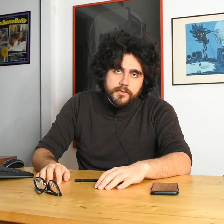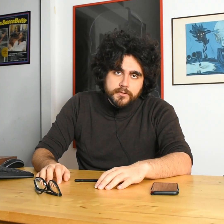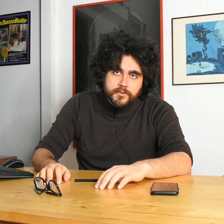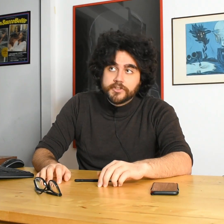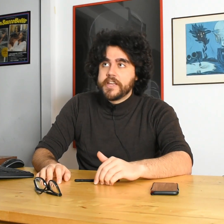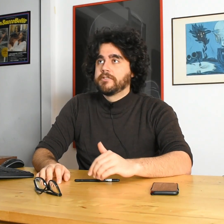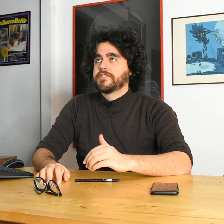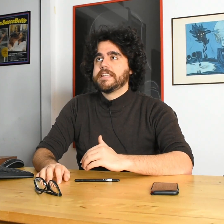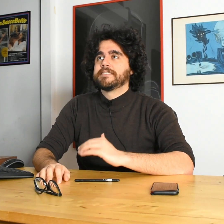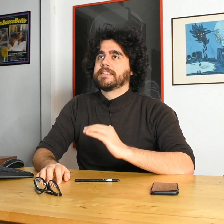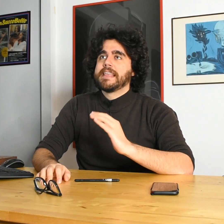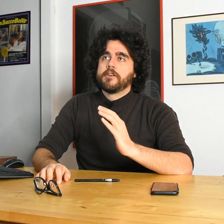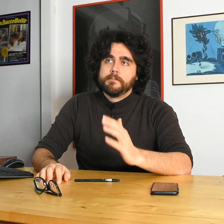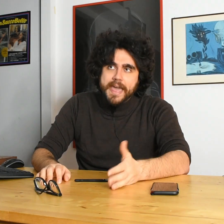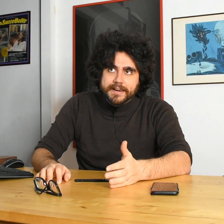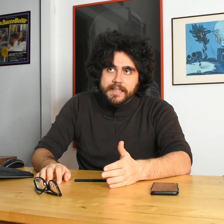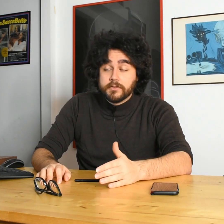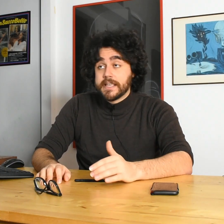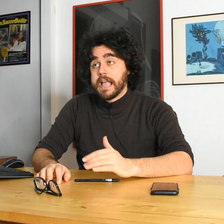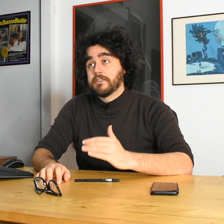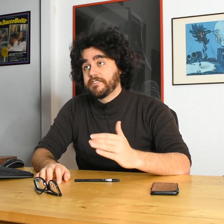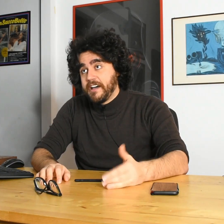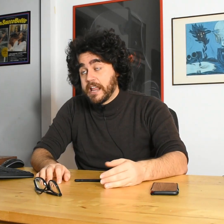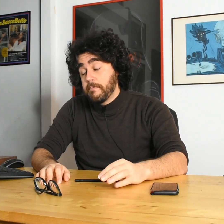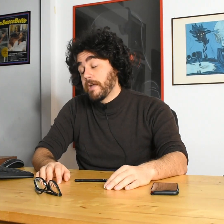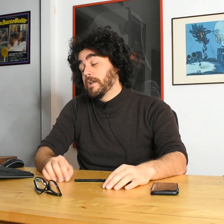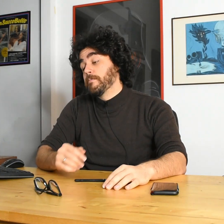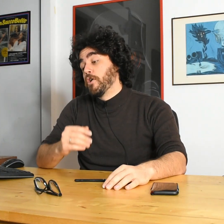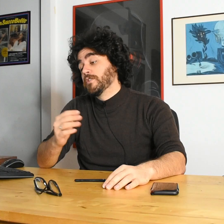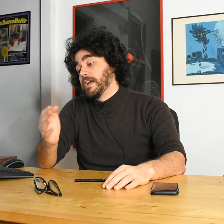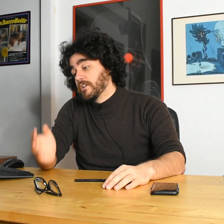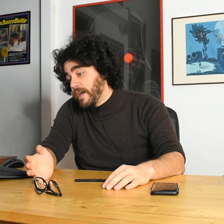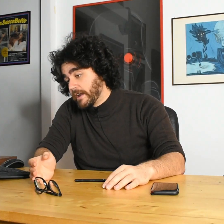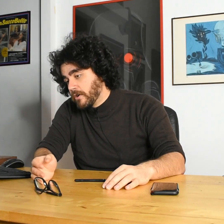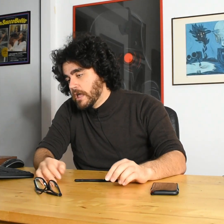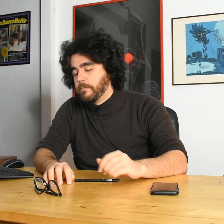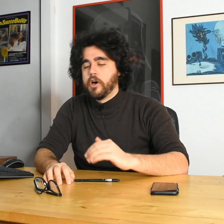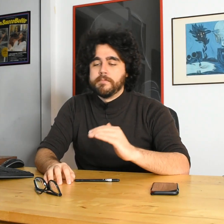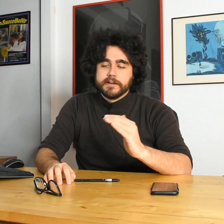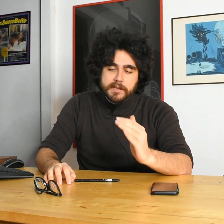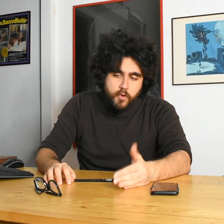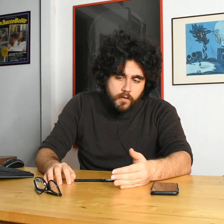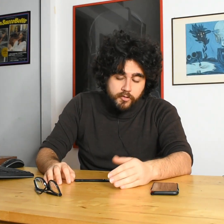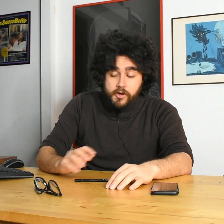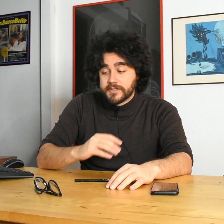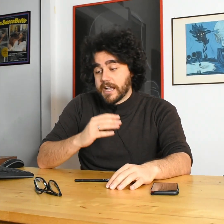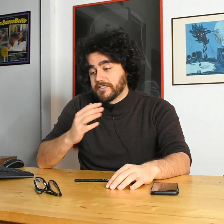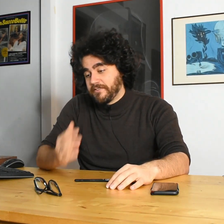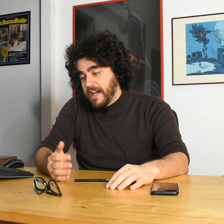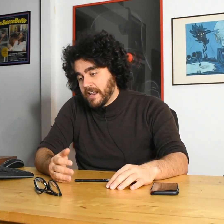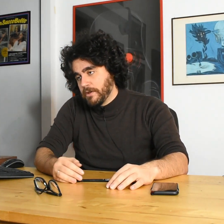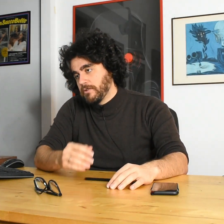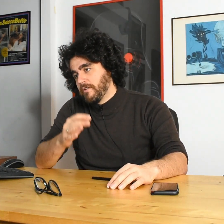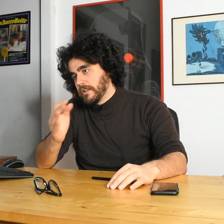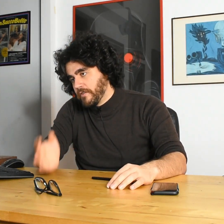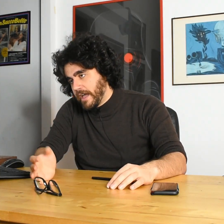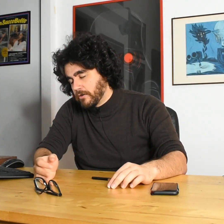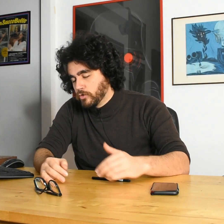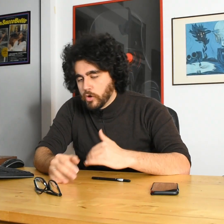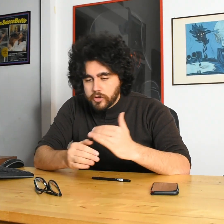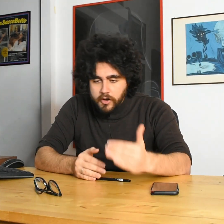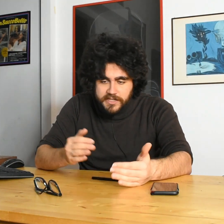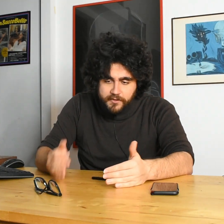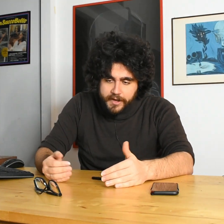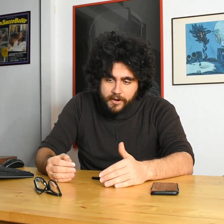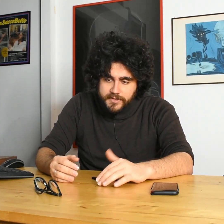il solito discorso, il centro-sinistra italiano perde, non sa che cosa fare, ma in qualche modo va al governo, poi perde di nuovo, non sa cosa fare, poi di nuovo va al